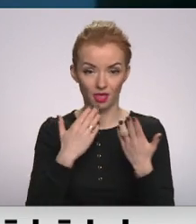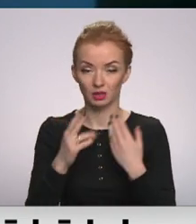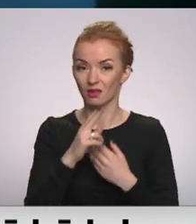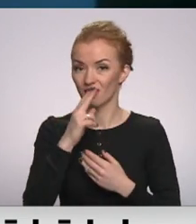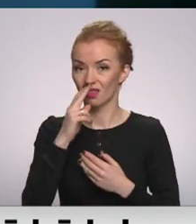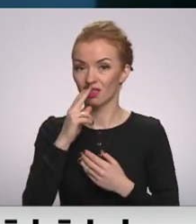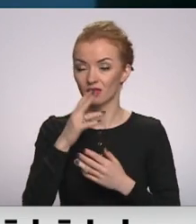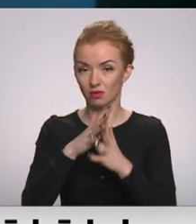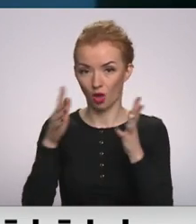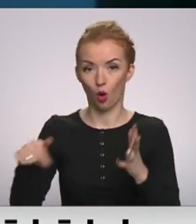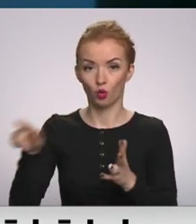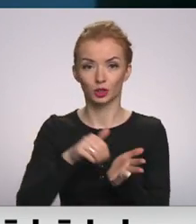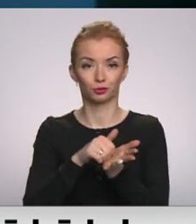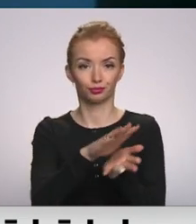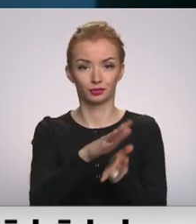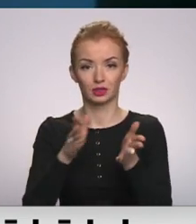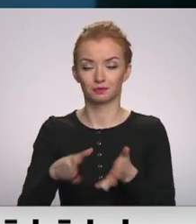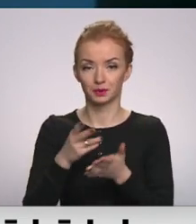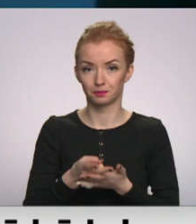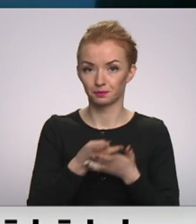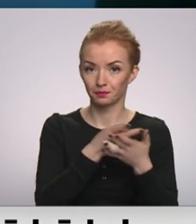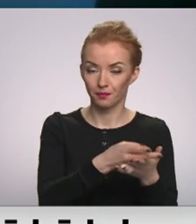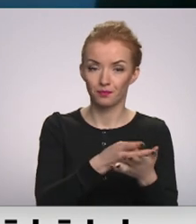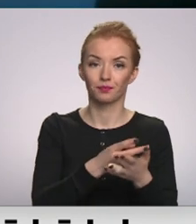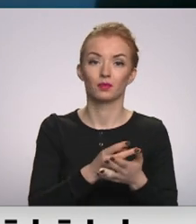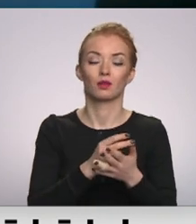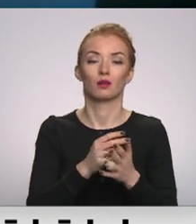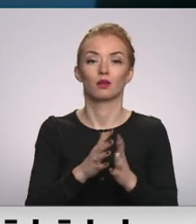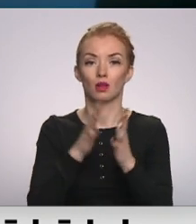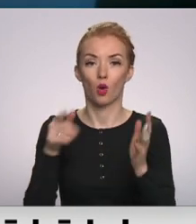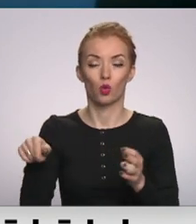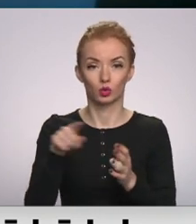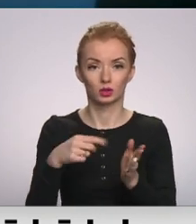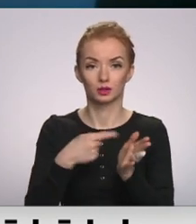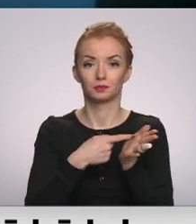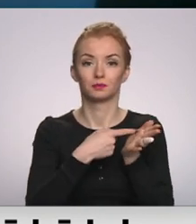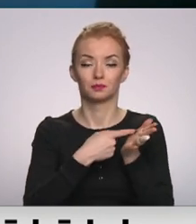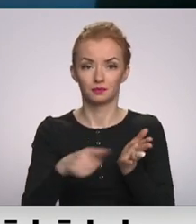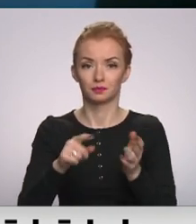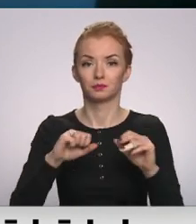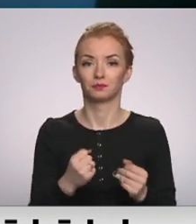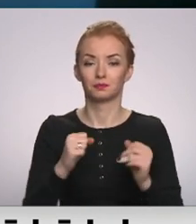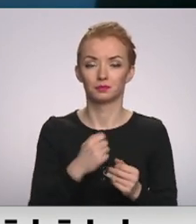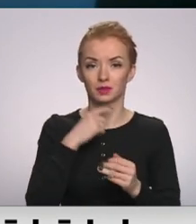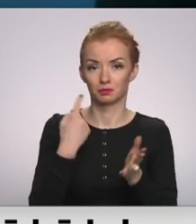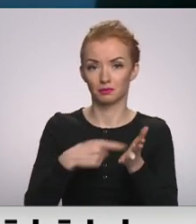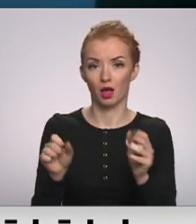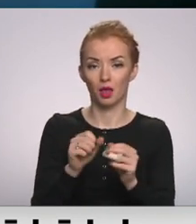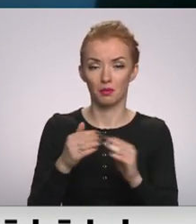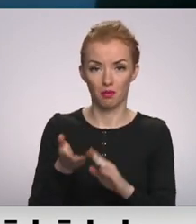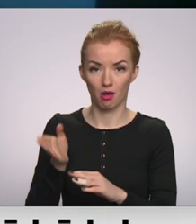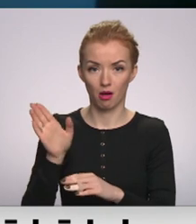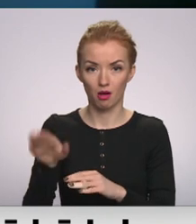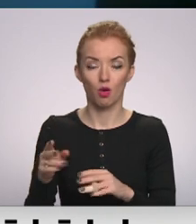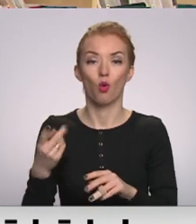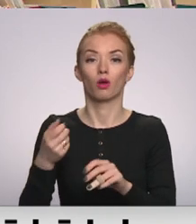Neviens vien ir atteicies no stacionēšanas, neviens vien ir izrakstījies pēc paša vēlēšanās no stacionāru un